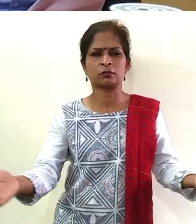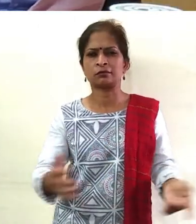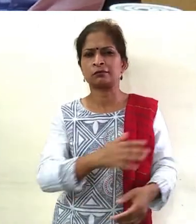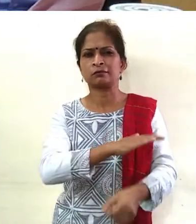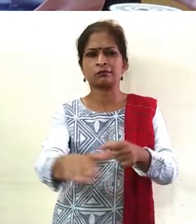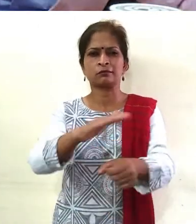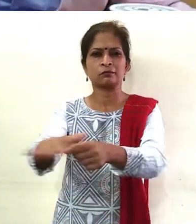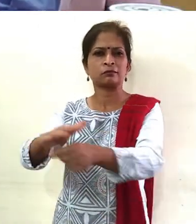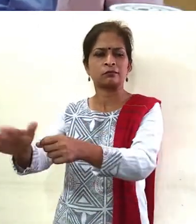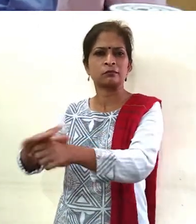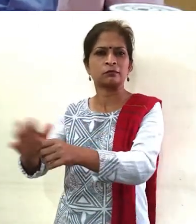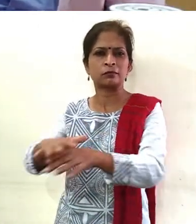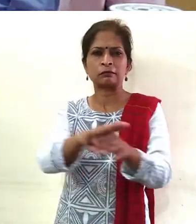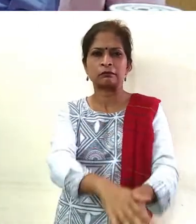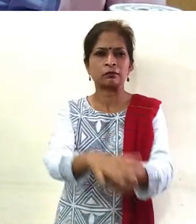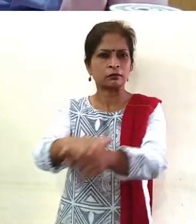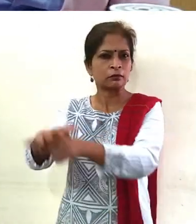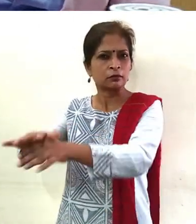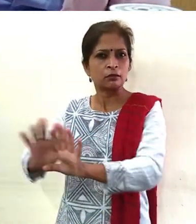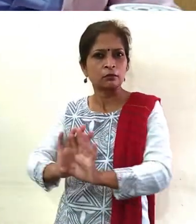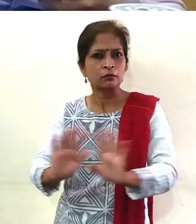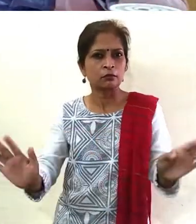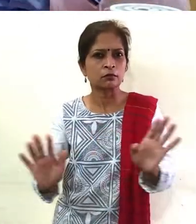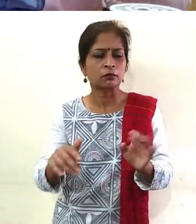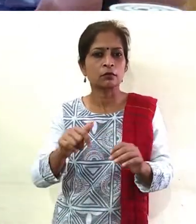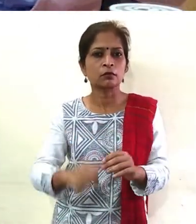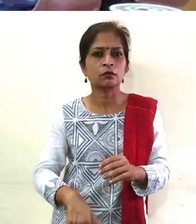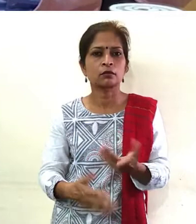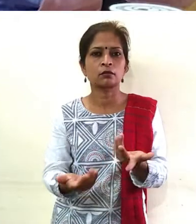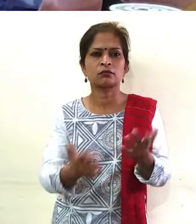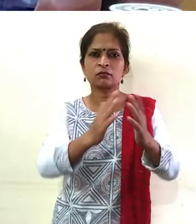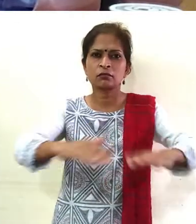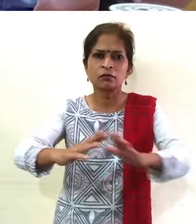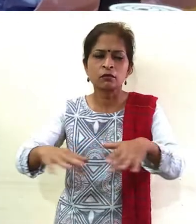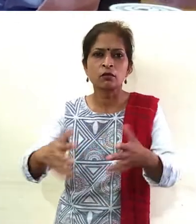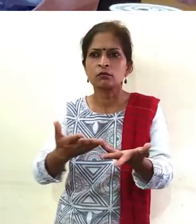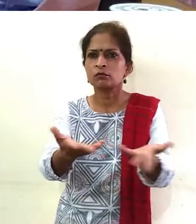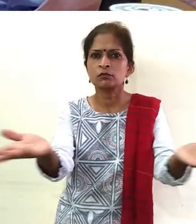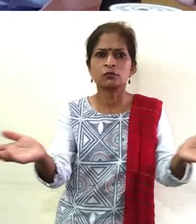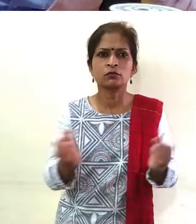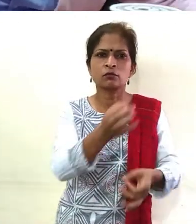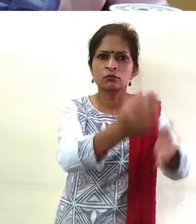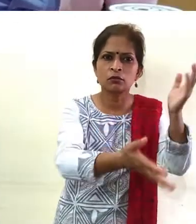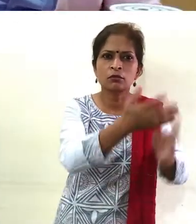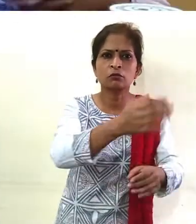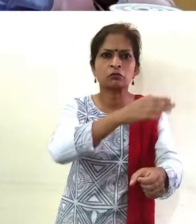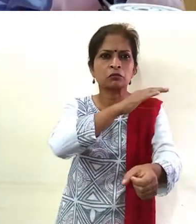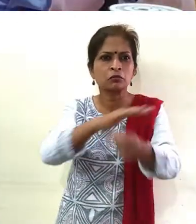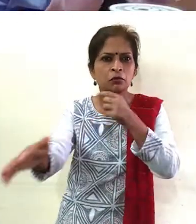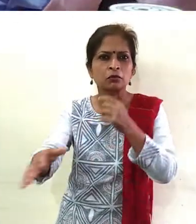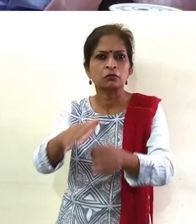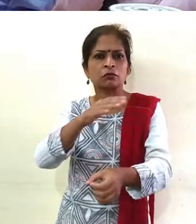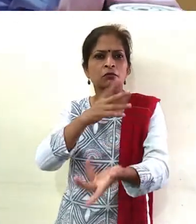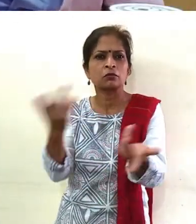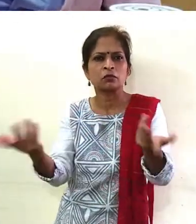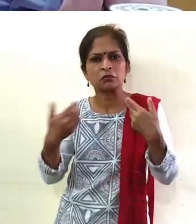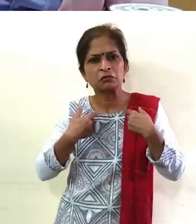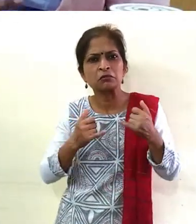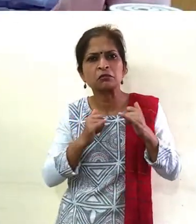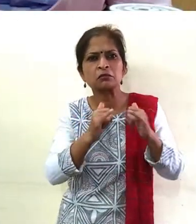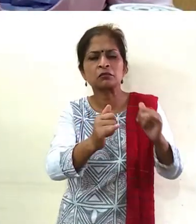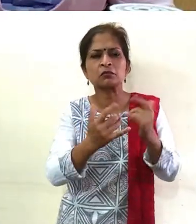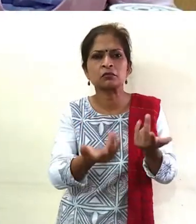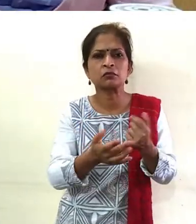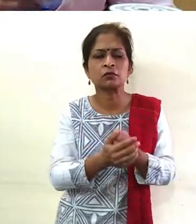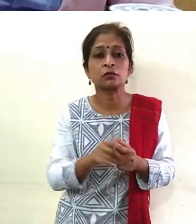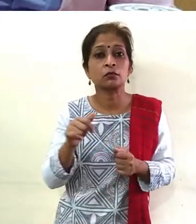ही नहीं, नाश किए चलता है, जैसे हम लोग करते हैं ना आजकल। मैं बर्बाद ही कर रहे हैं, हर चीज को जला दो, उसको काट दो, उसको मार दो। तो उसी हरकत में आ गया